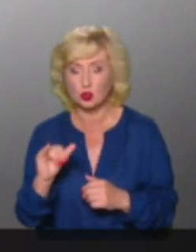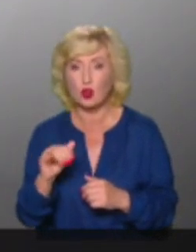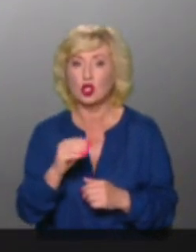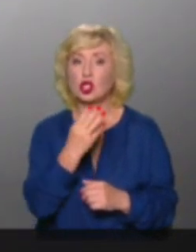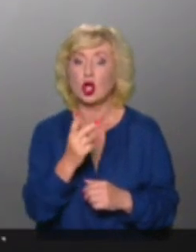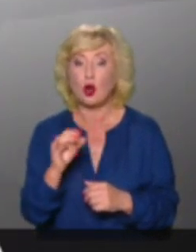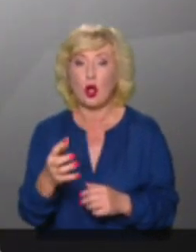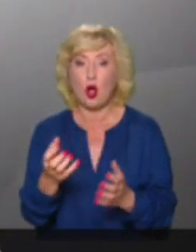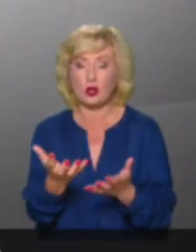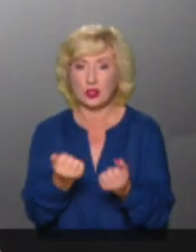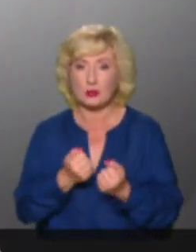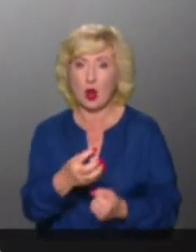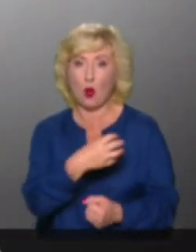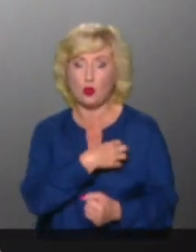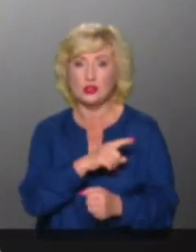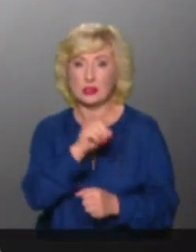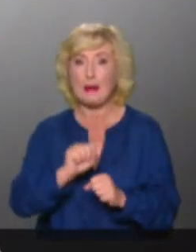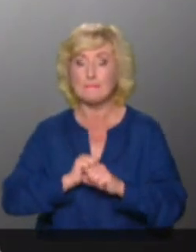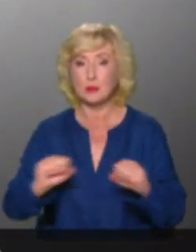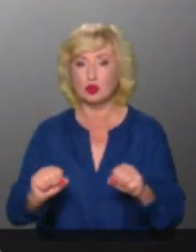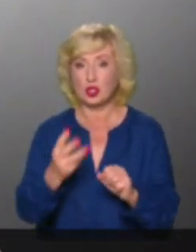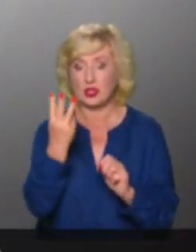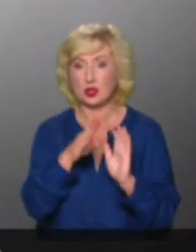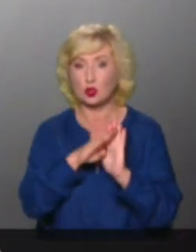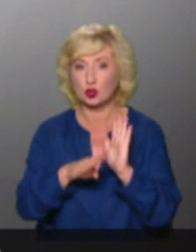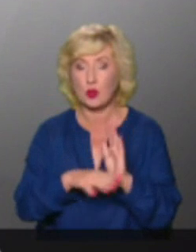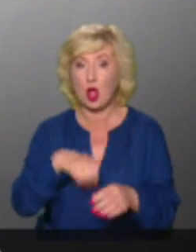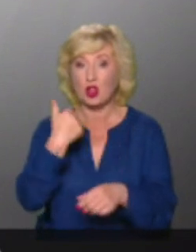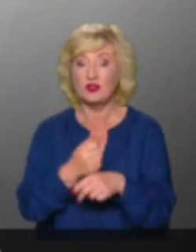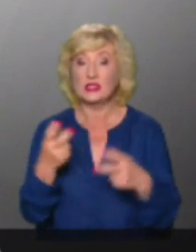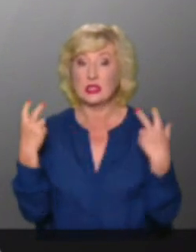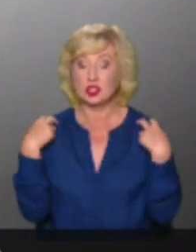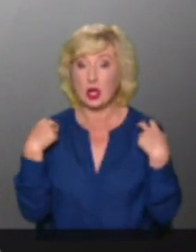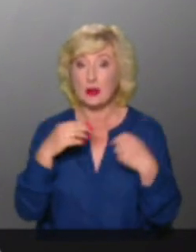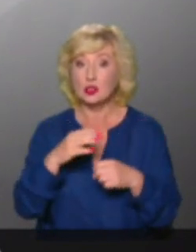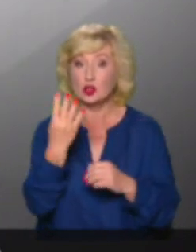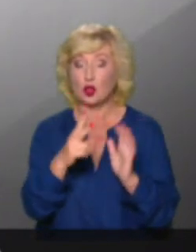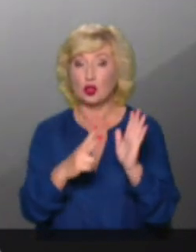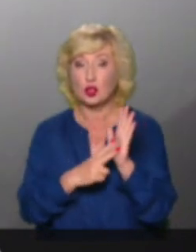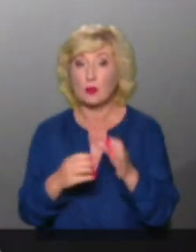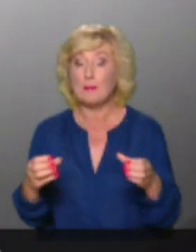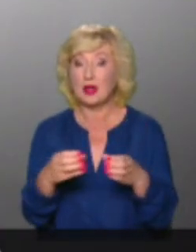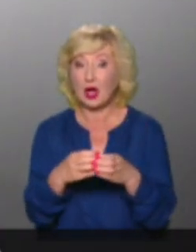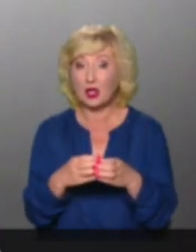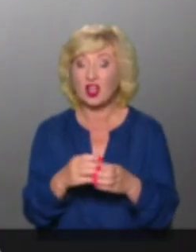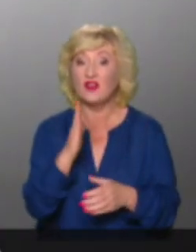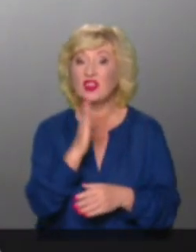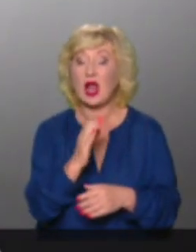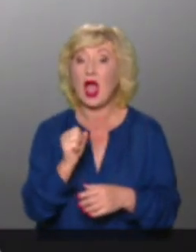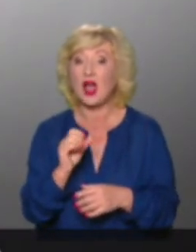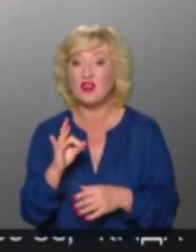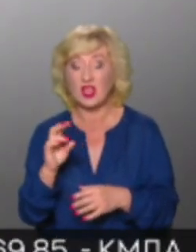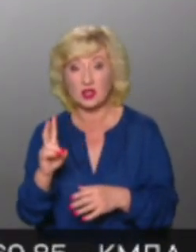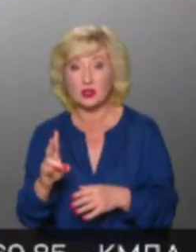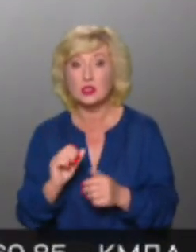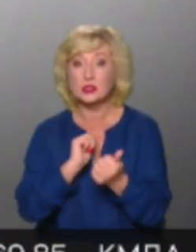за мужність 3-го ступеня. Раніше був головним сержантом одного з підрозділів 47-ї бригади. Віталій Аверін